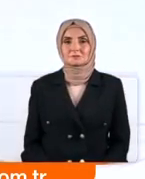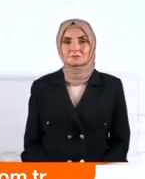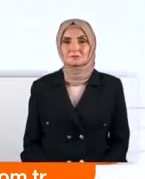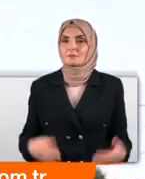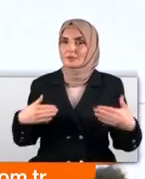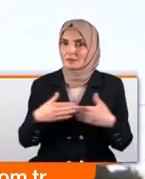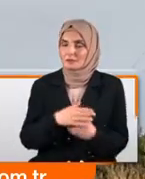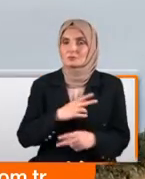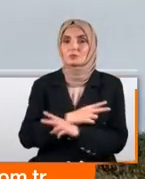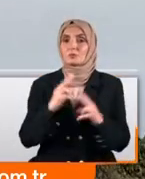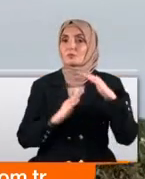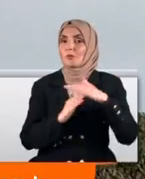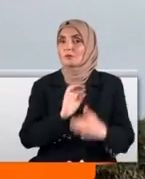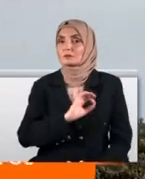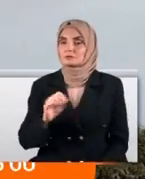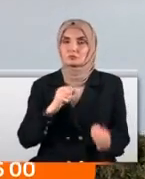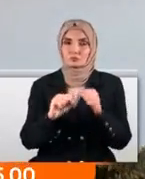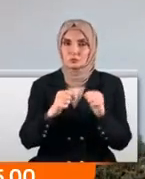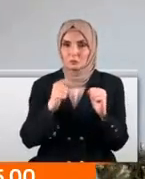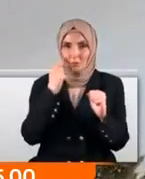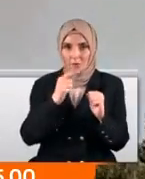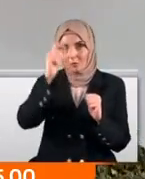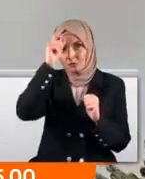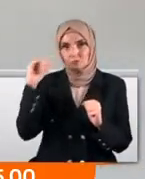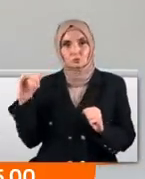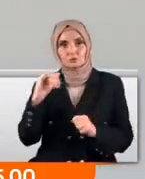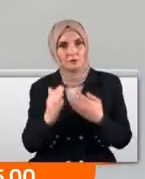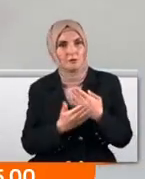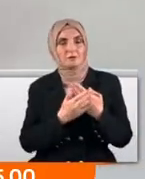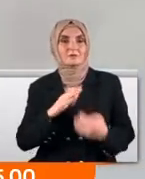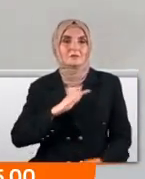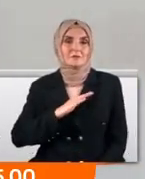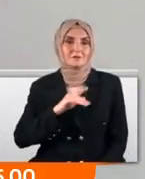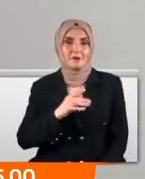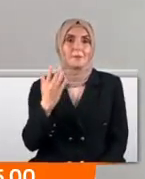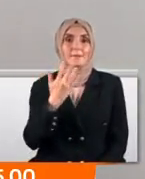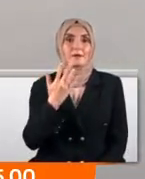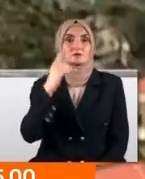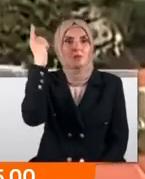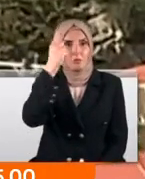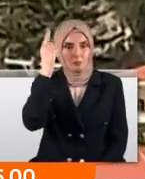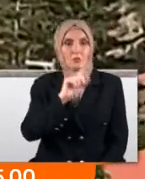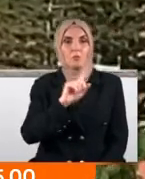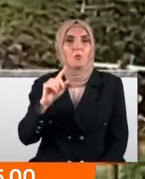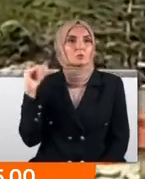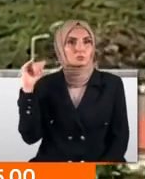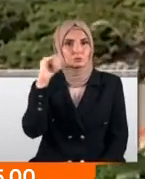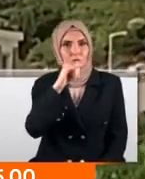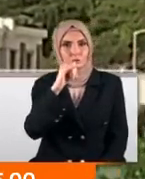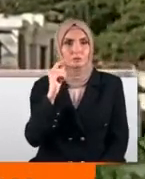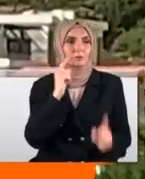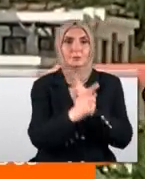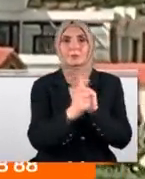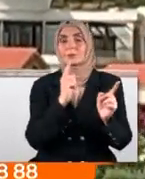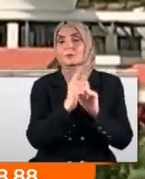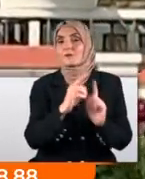Gece gündüz aralıksız süren mücadeleye Türk uçakları da destek veriyor. 5 helikopter ve 10 uçak sorti üstüne sorti yapıyor